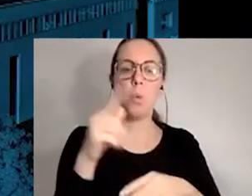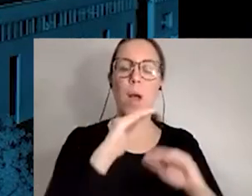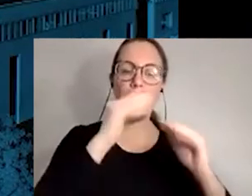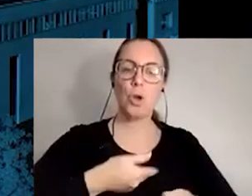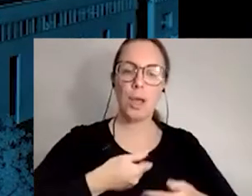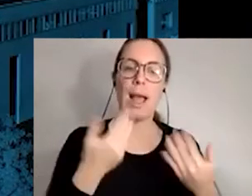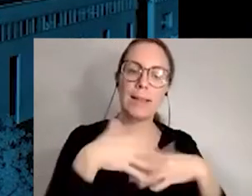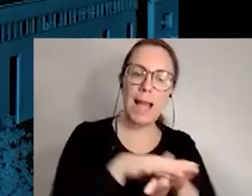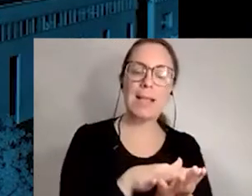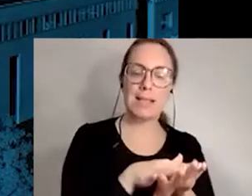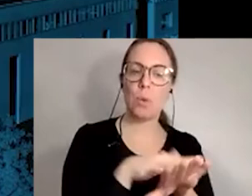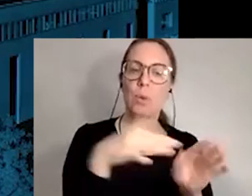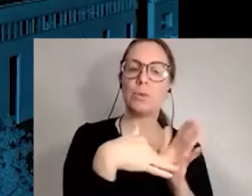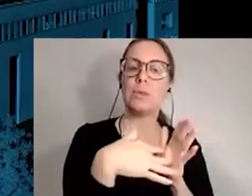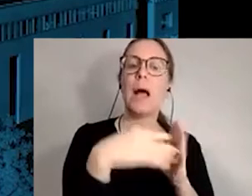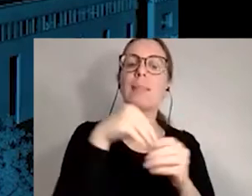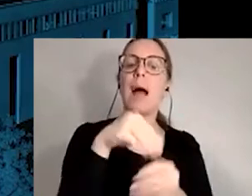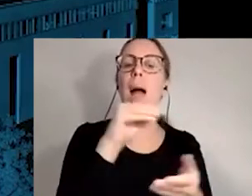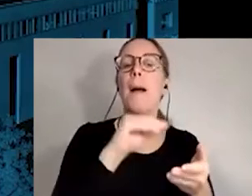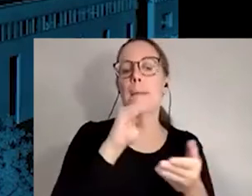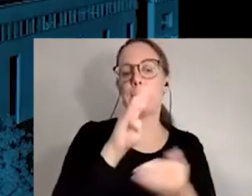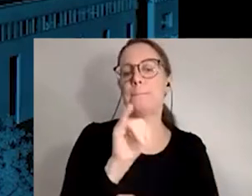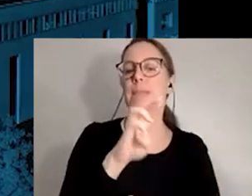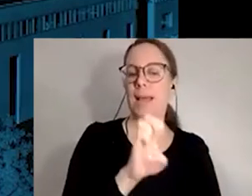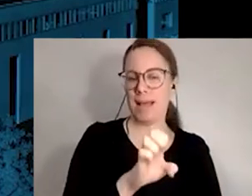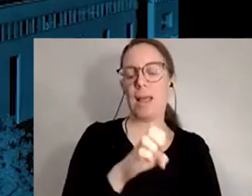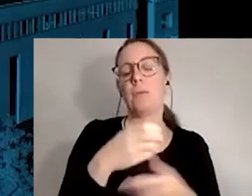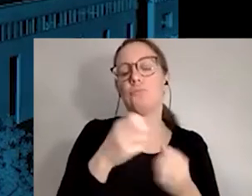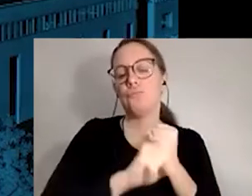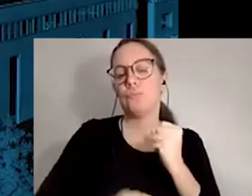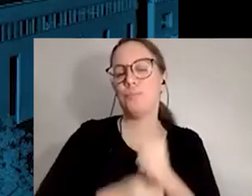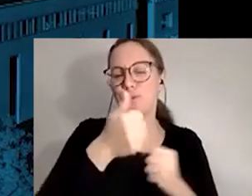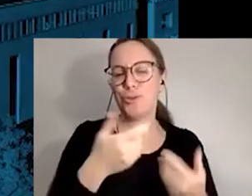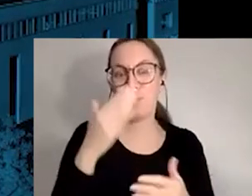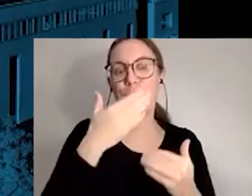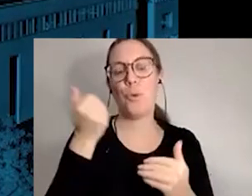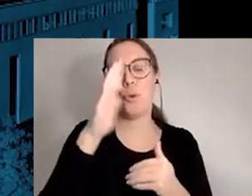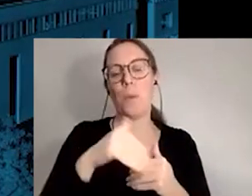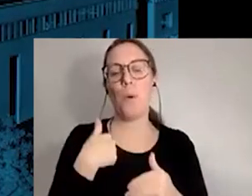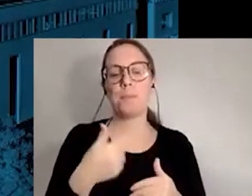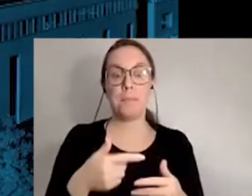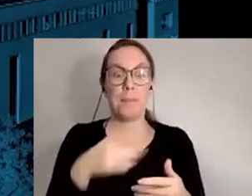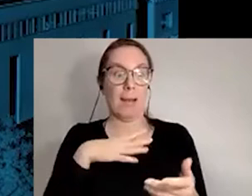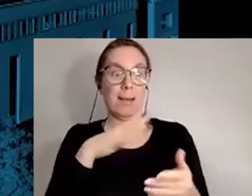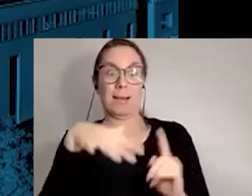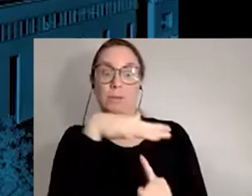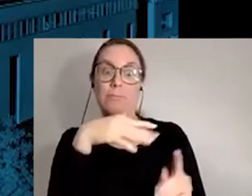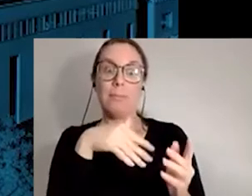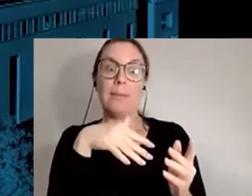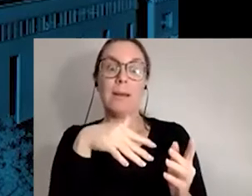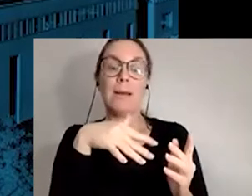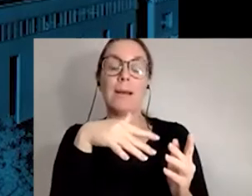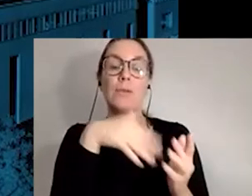étudiante, pourront en parler mieux que moi. Cette croissance des étudiants et étudiantes en situation de handicap s'accompagne de défis.